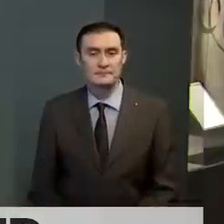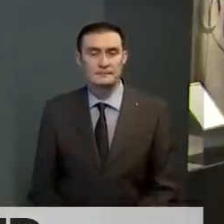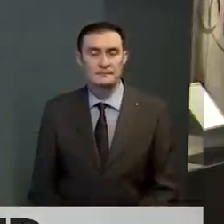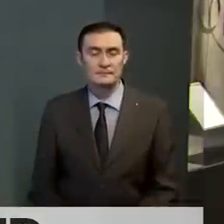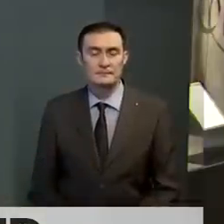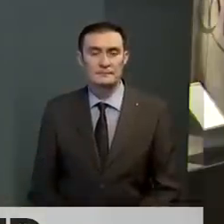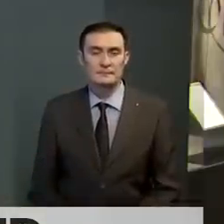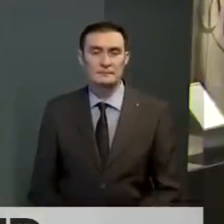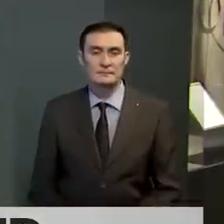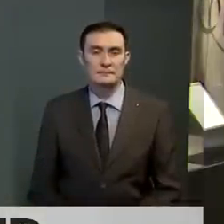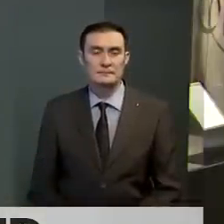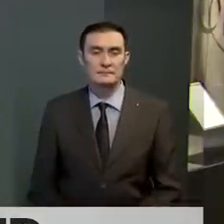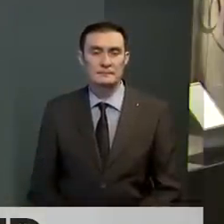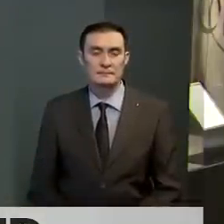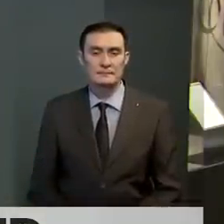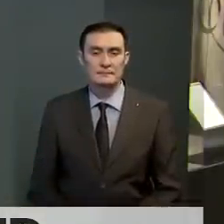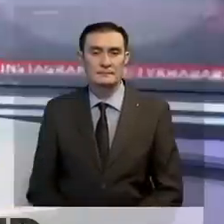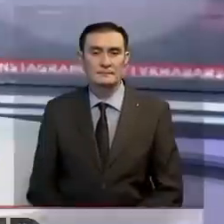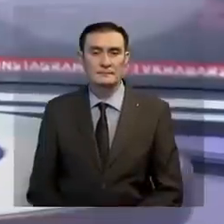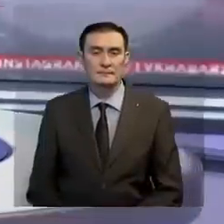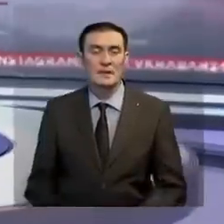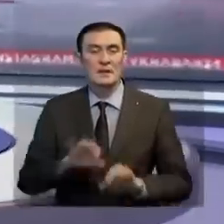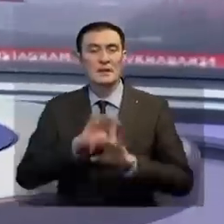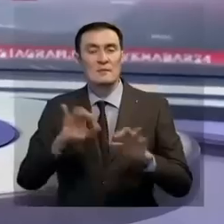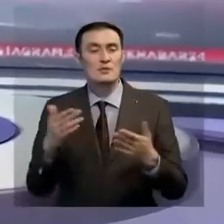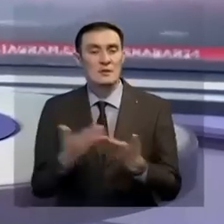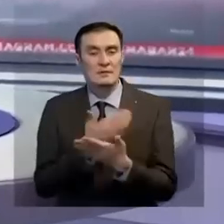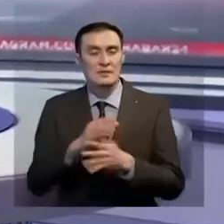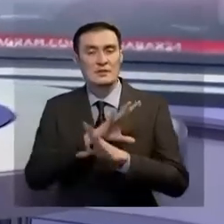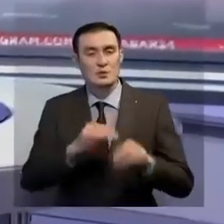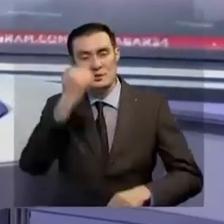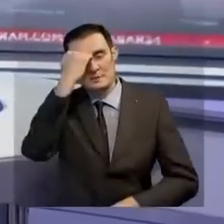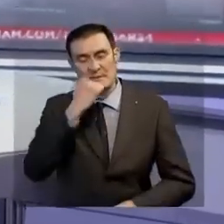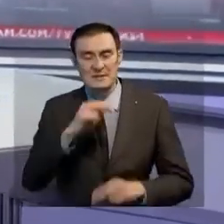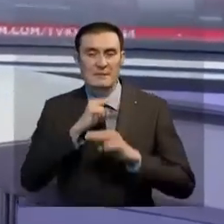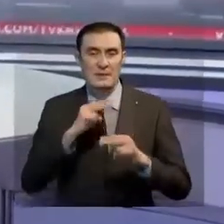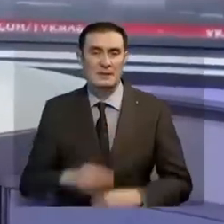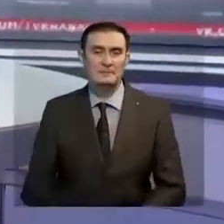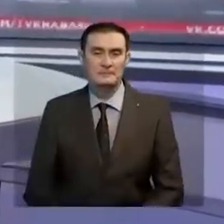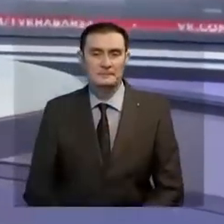24, Алматы. К этому часу пока все. Всего доброго.